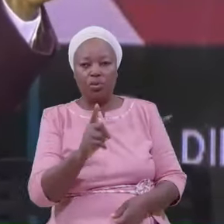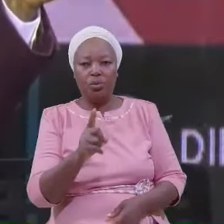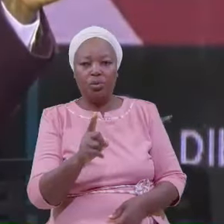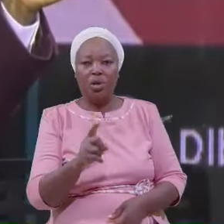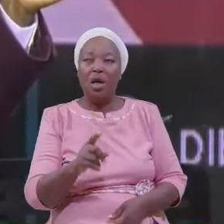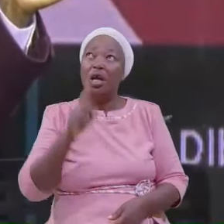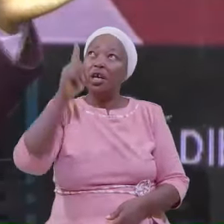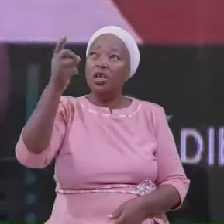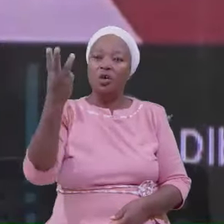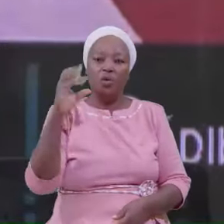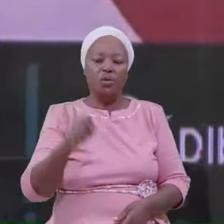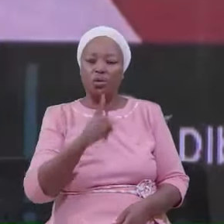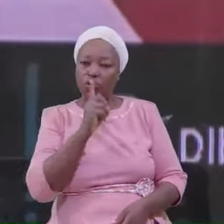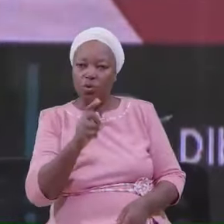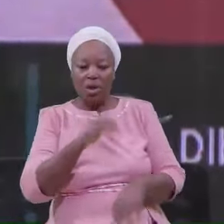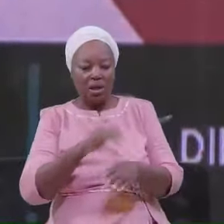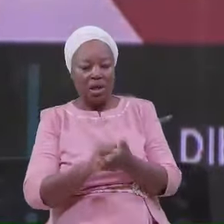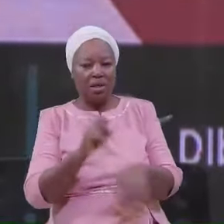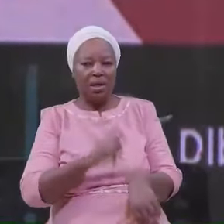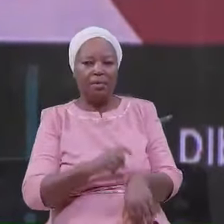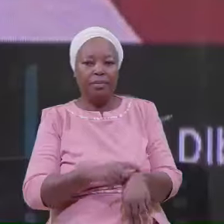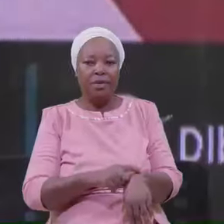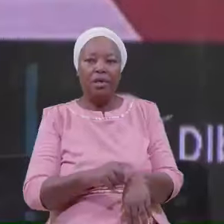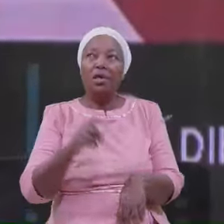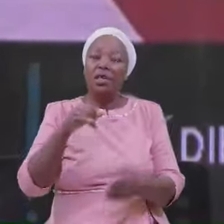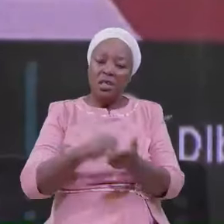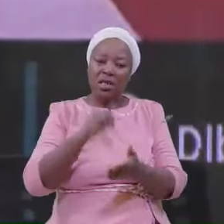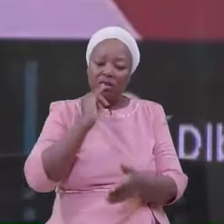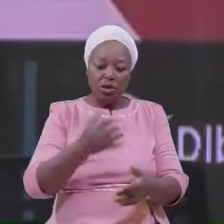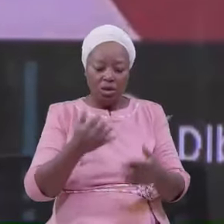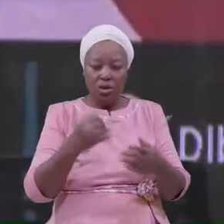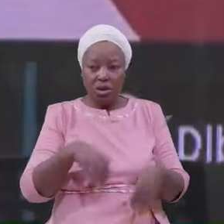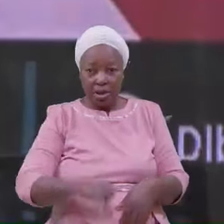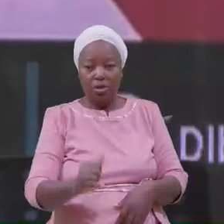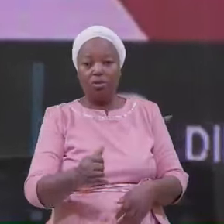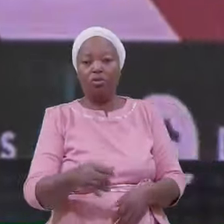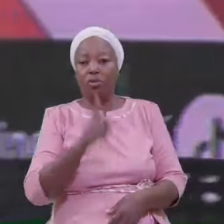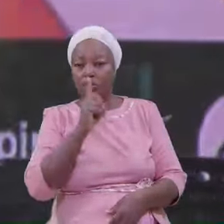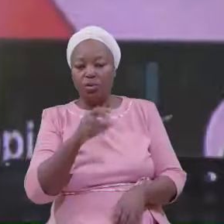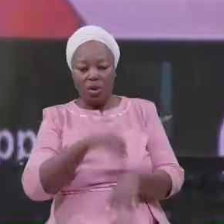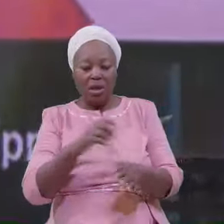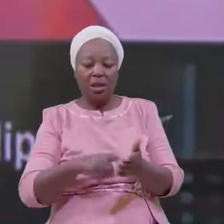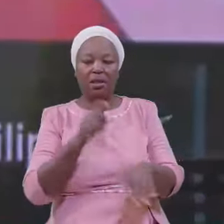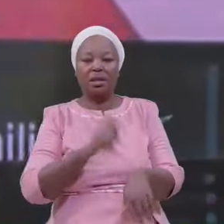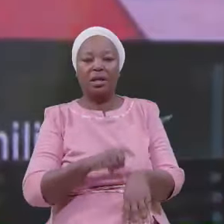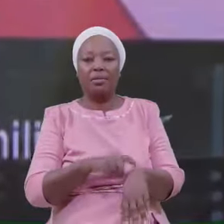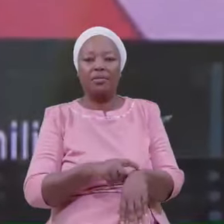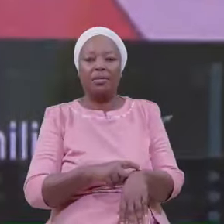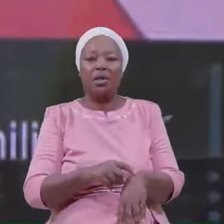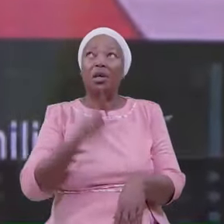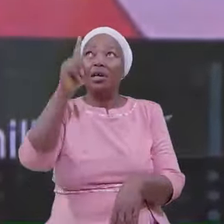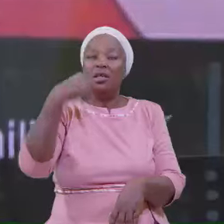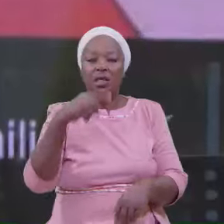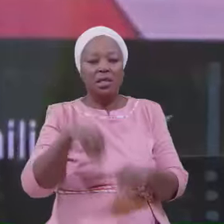time. Totoo ito nung nangyari. It is sa true at this time. Totoo ito sa panahong ito. It says in Matthew